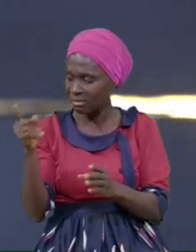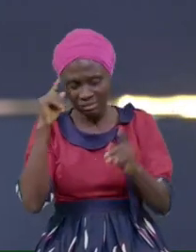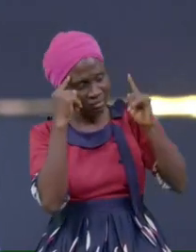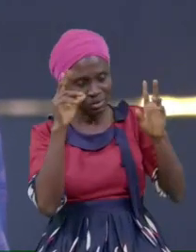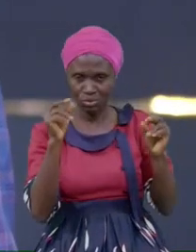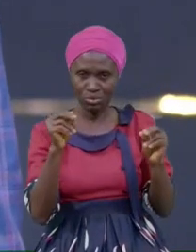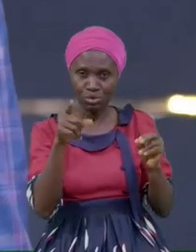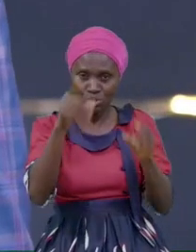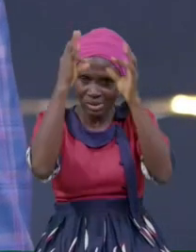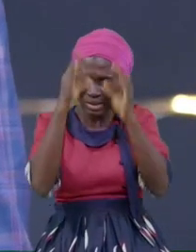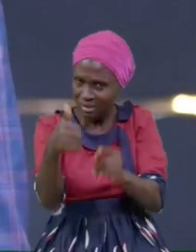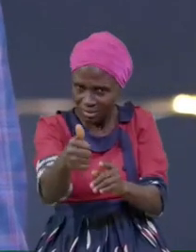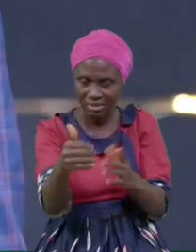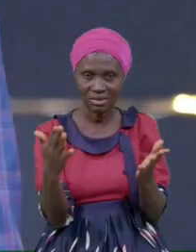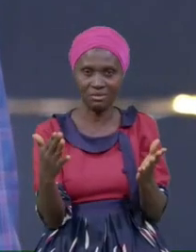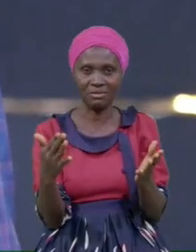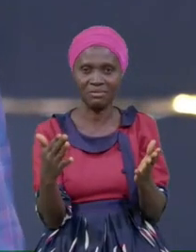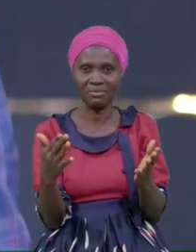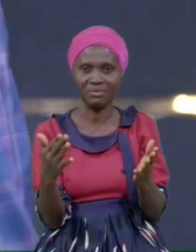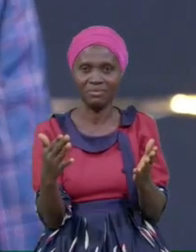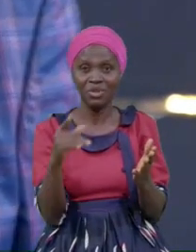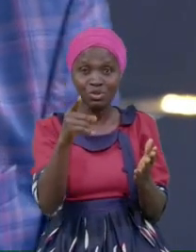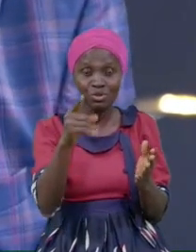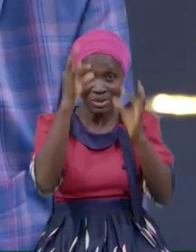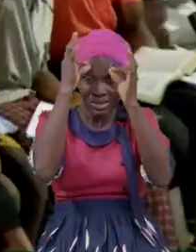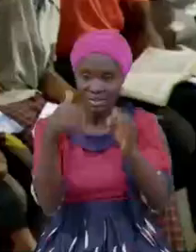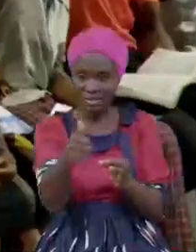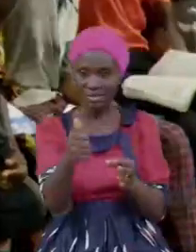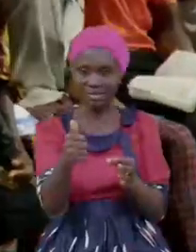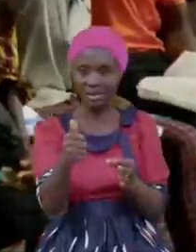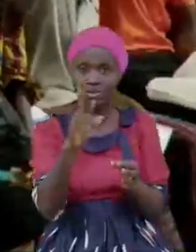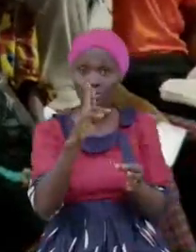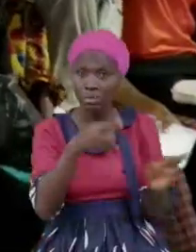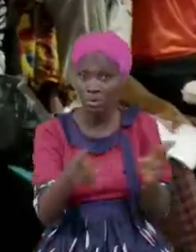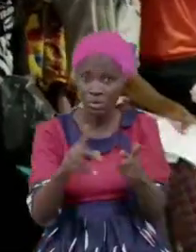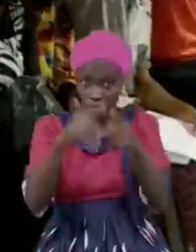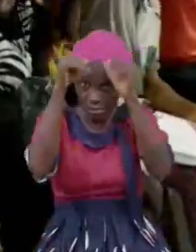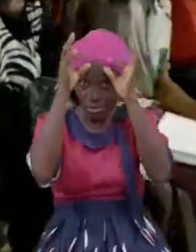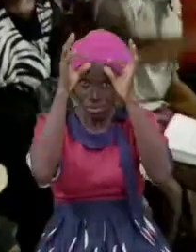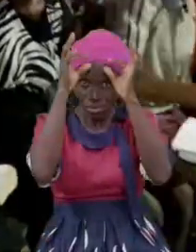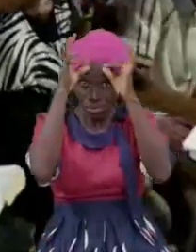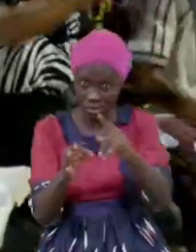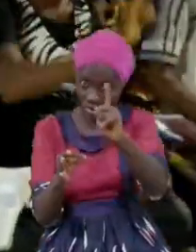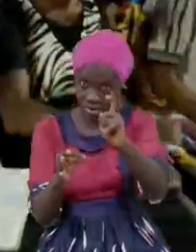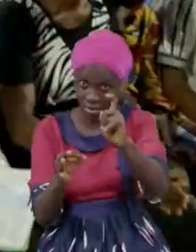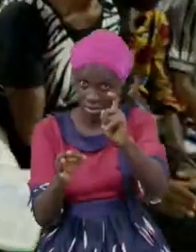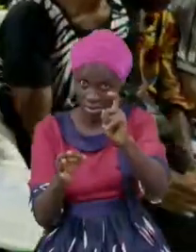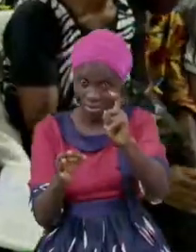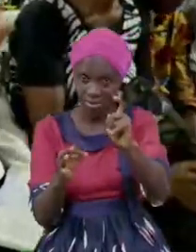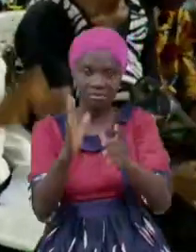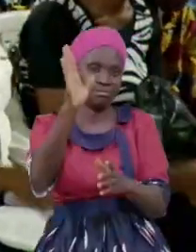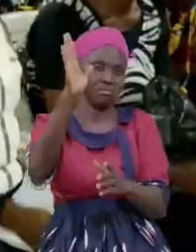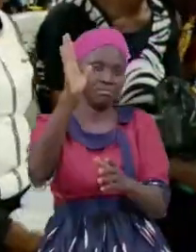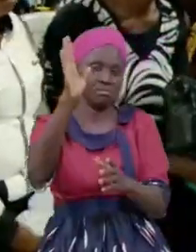décision d'abord. Est-ce que quelqu'un est là-bas? Qui prend la décision? Est-ce qu'il y a quelqu'un là-bas? Oh, j'ai décidé